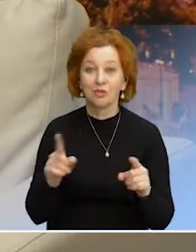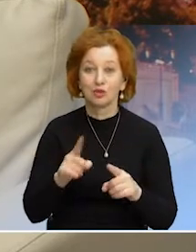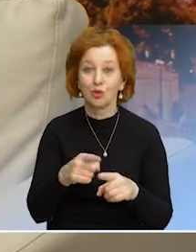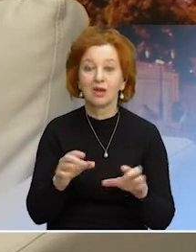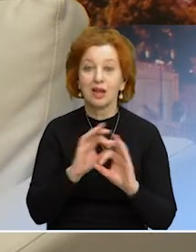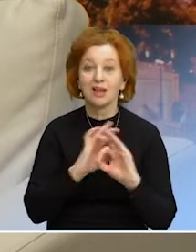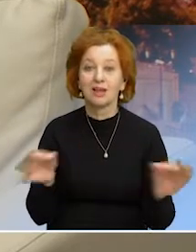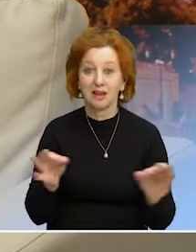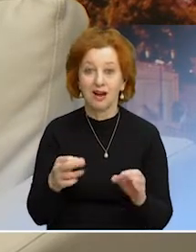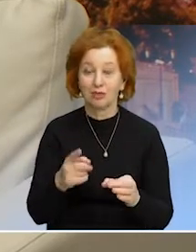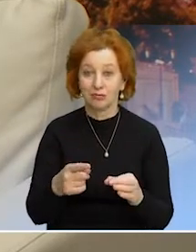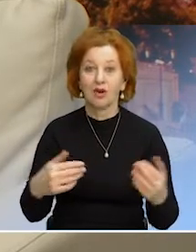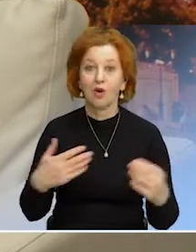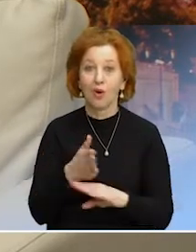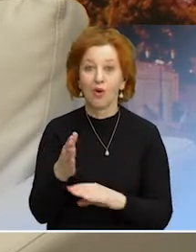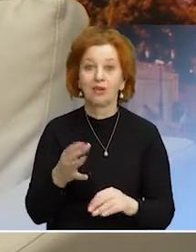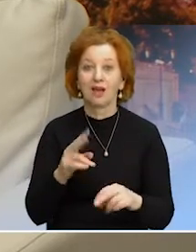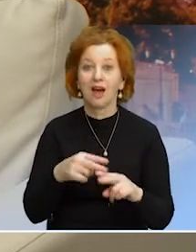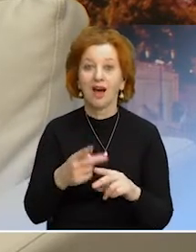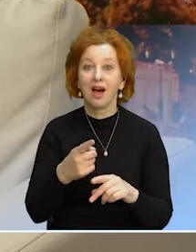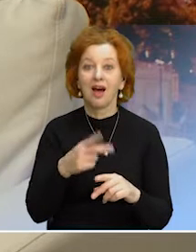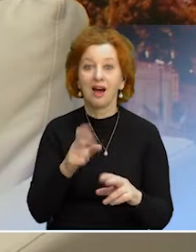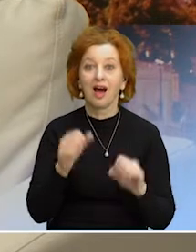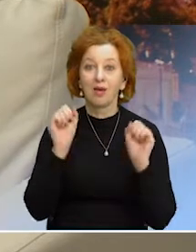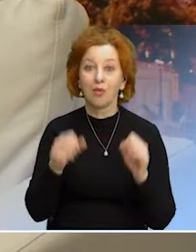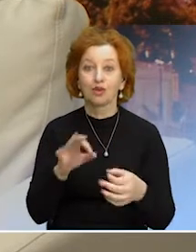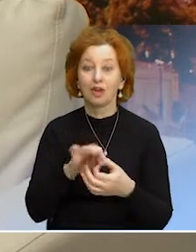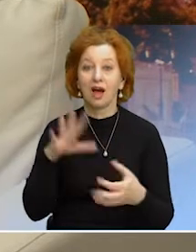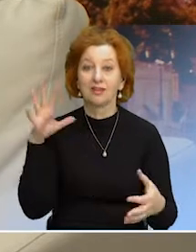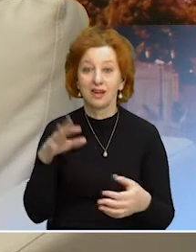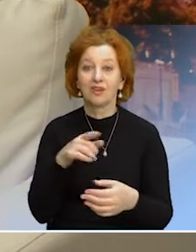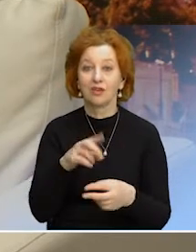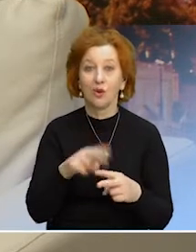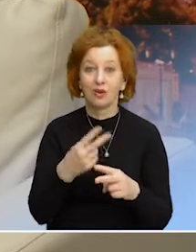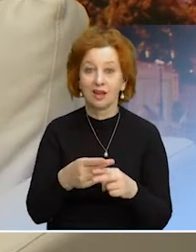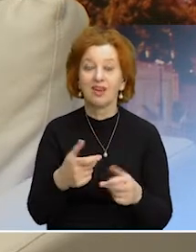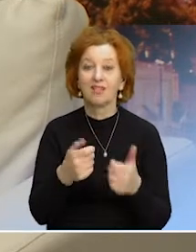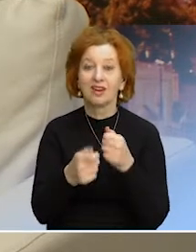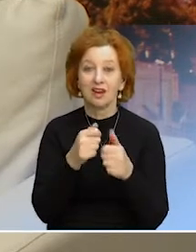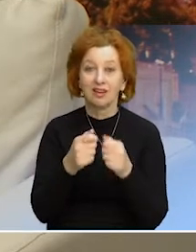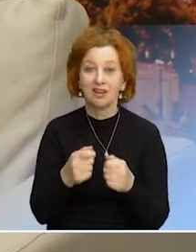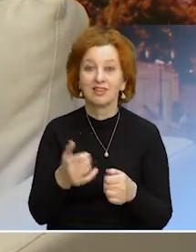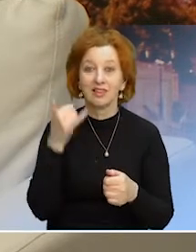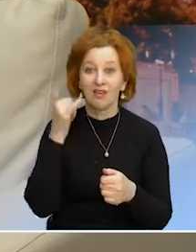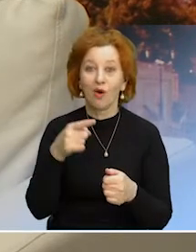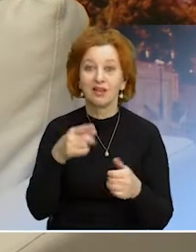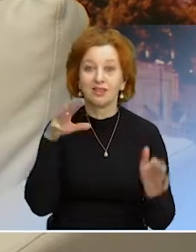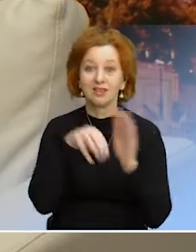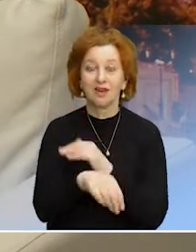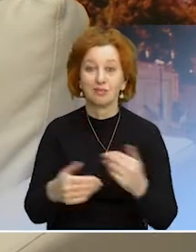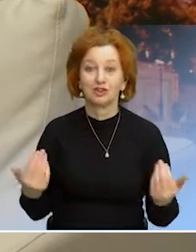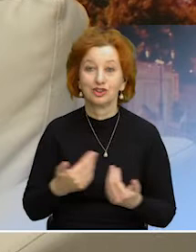придумали гениальную идею, гениальный ход. Потому что, вот как вы говорите, как можно оторвать молодежь от вот этих гаджетов, да, они там живут